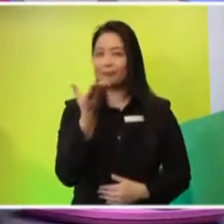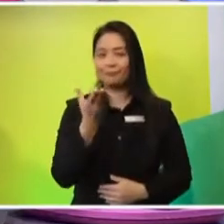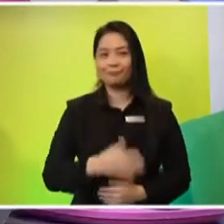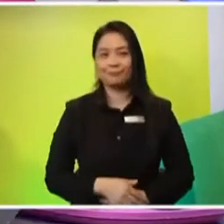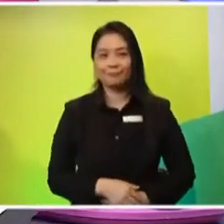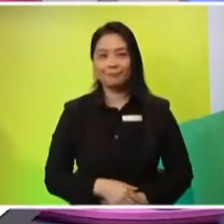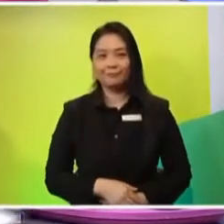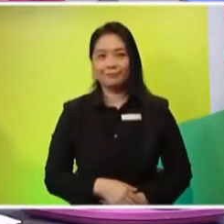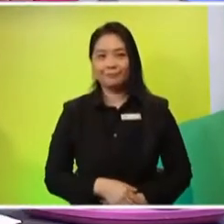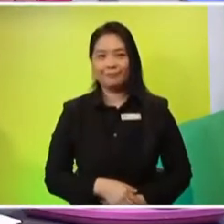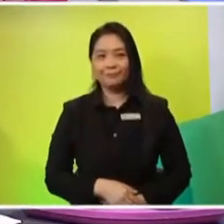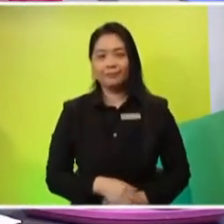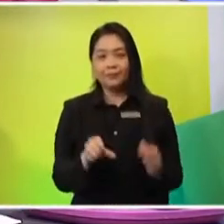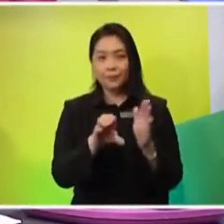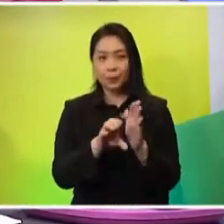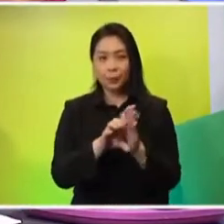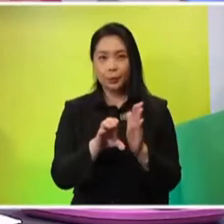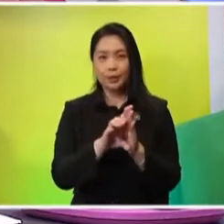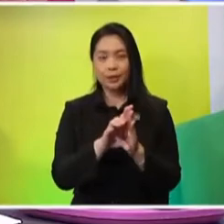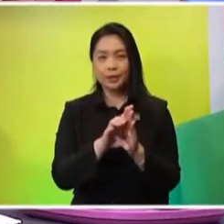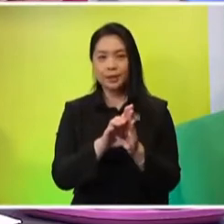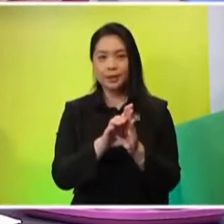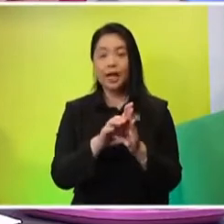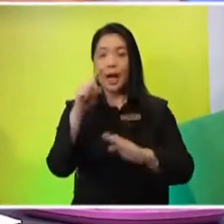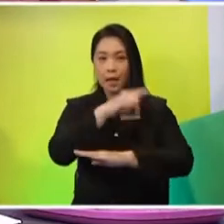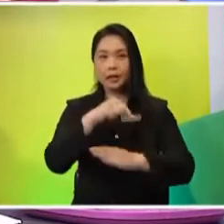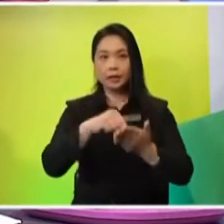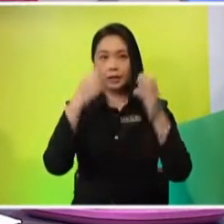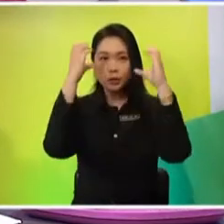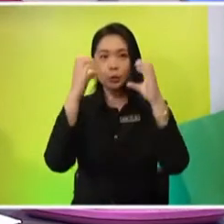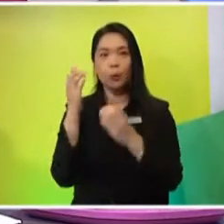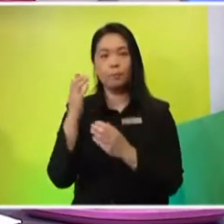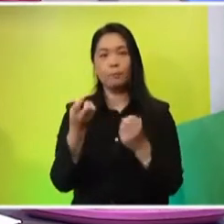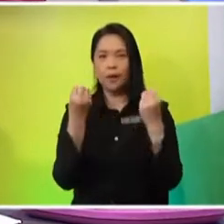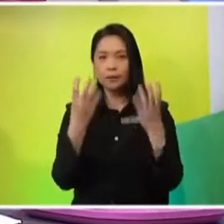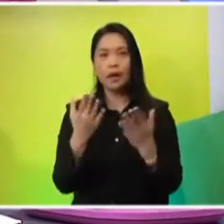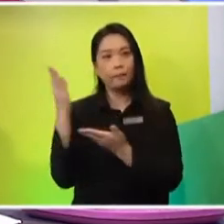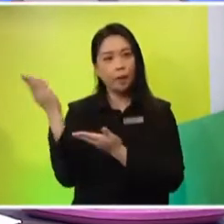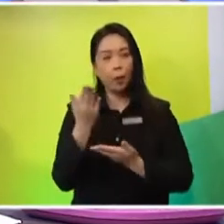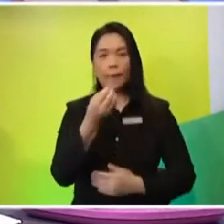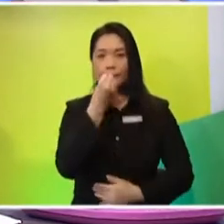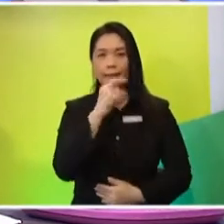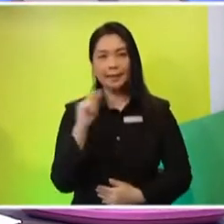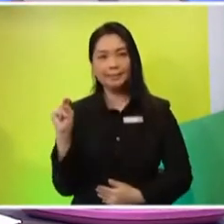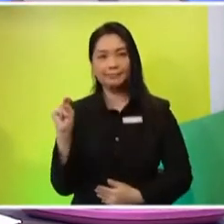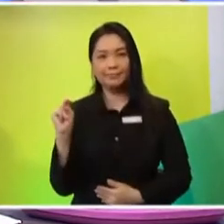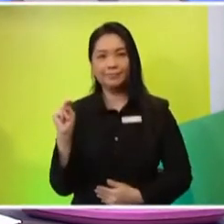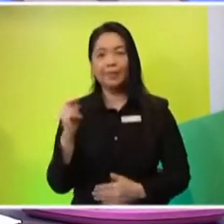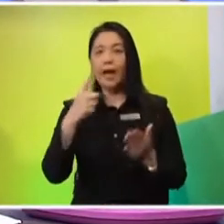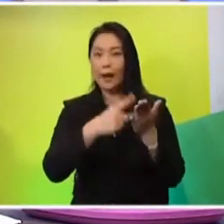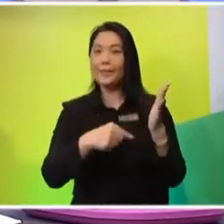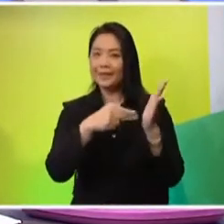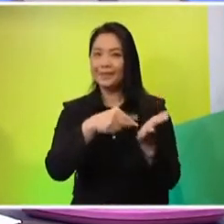Alright. Contohnya Mira, hari ini cikgu banyak bawa makanan saja tau. Okey. Ini apa